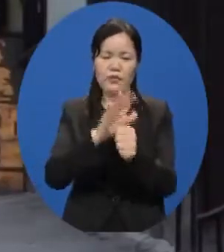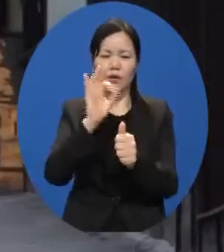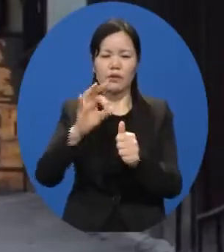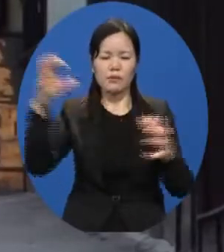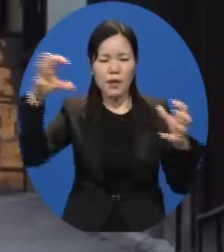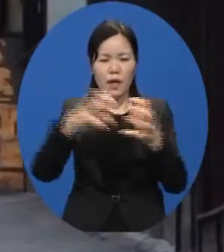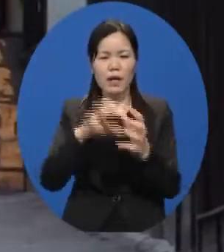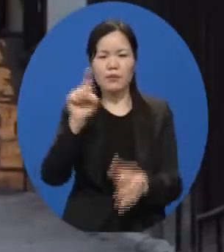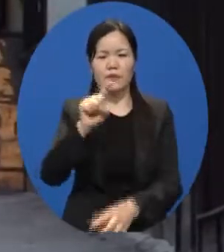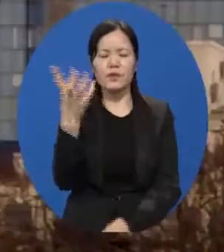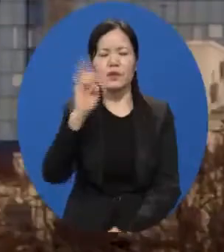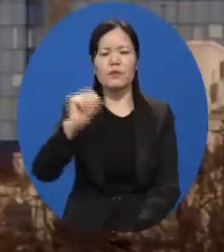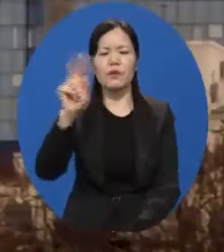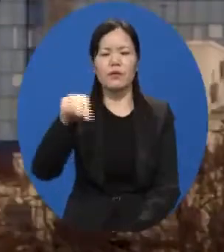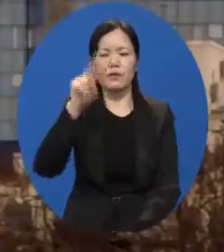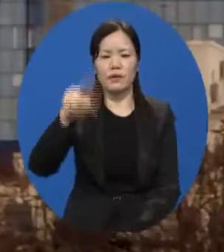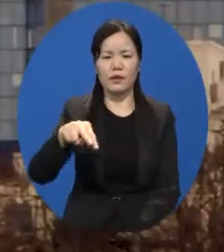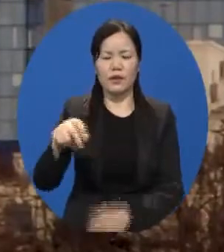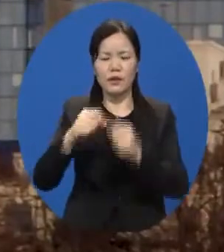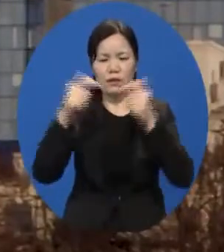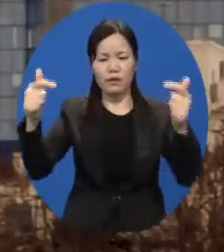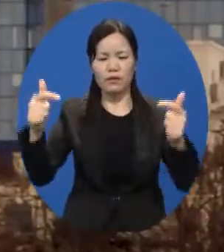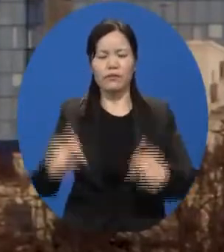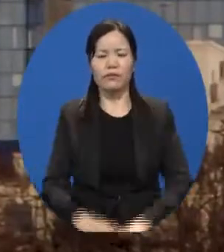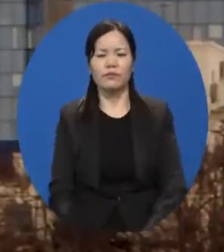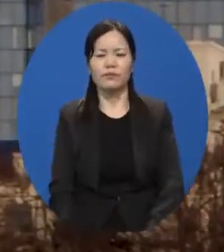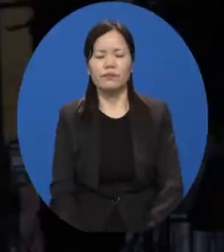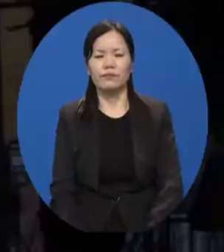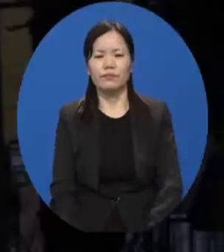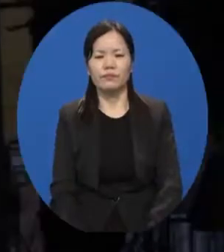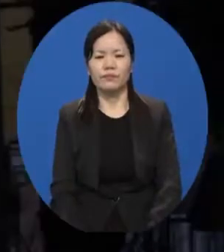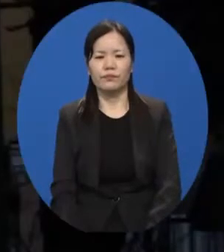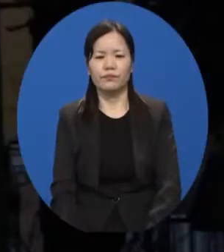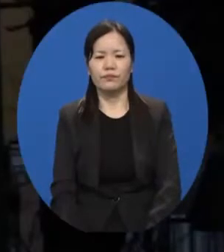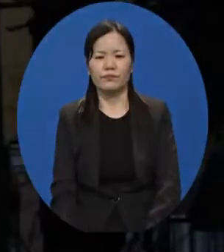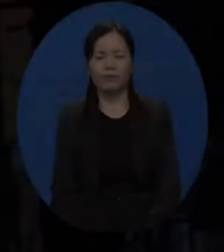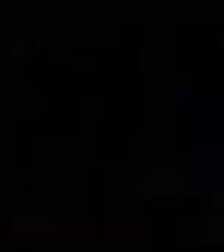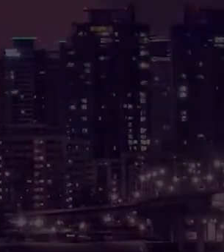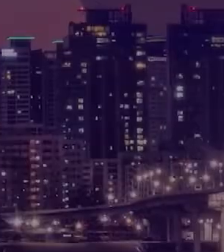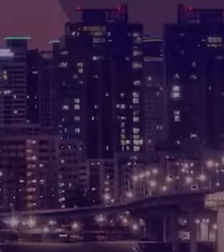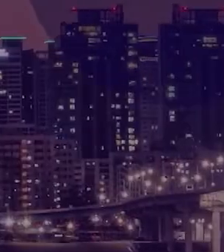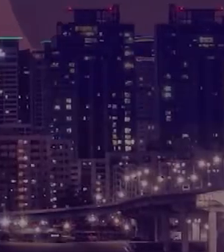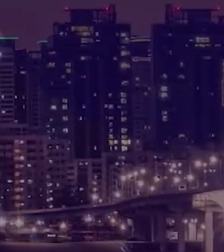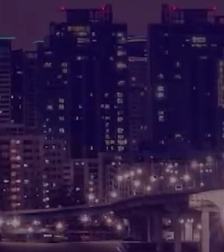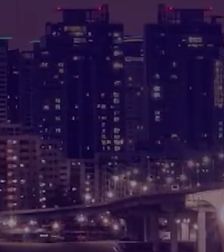총 10억 달러 규모로 늘어났습니다. OBS 뉴스 황다연입니다.